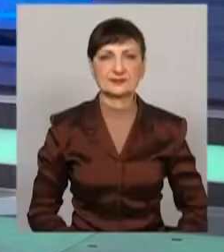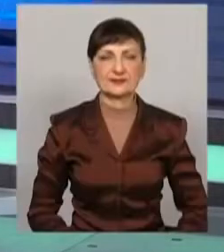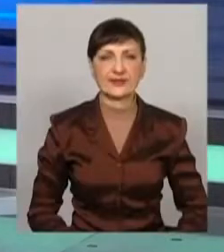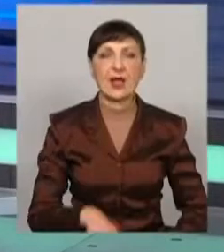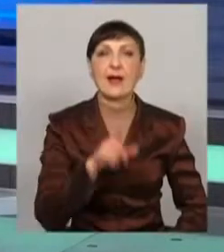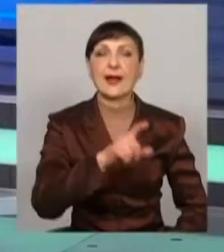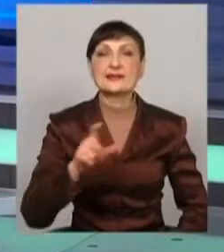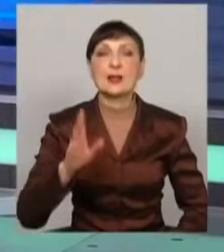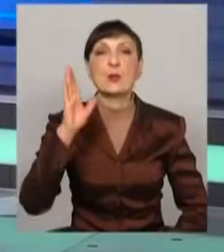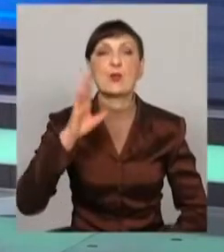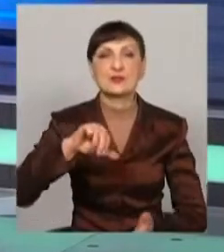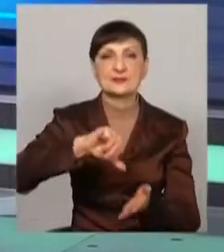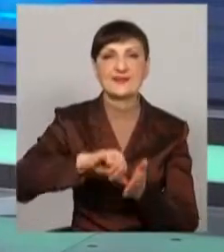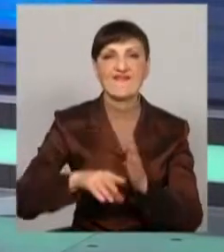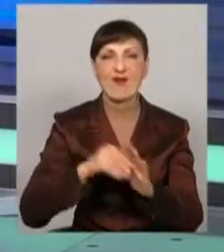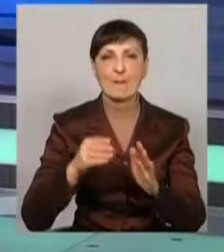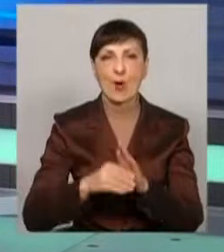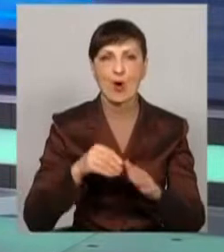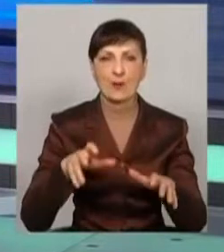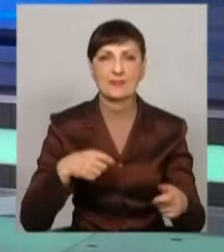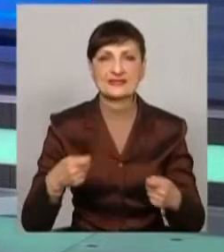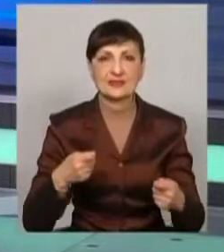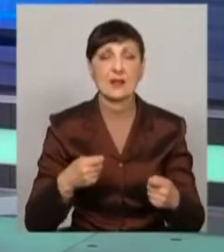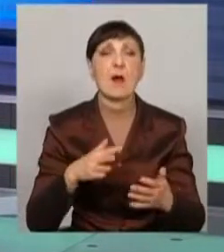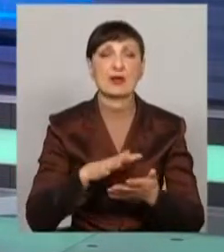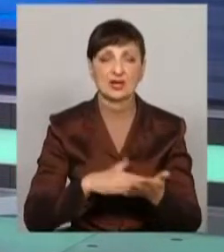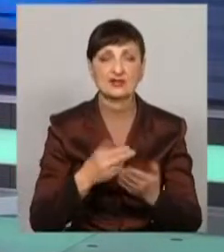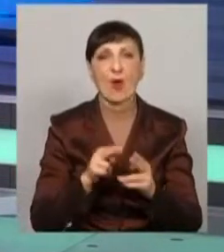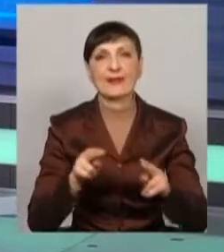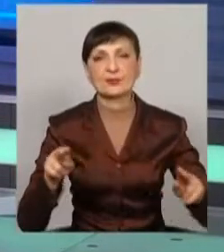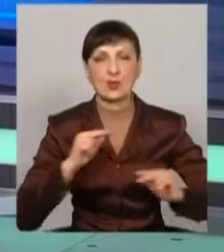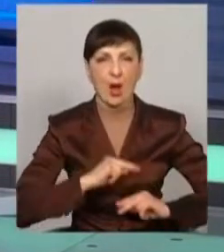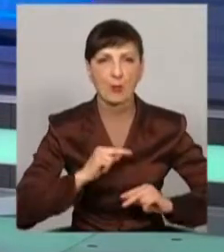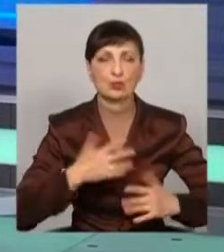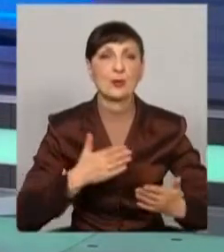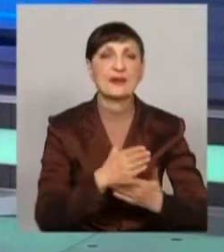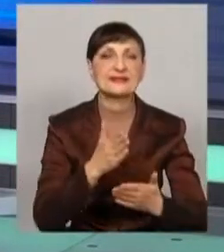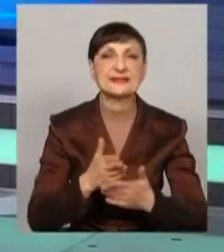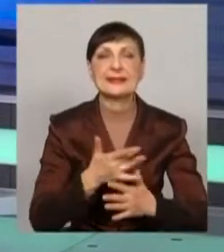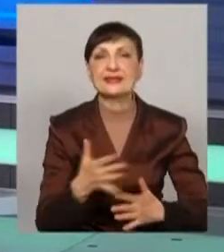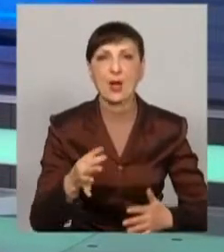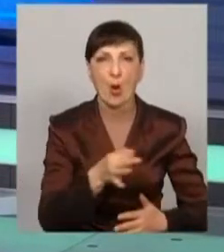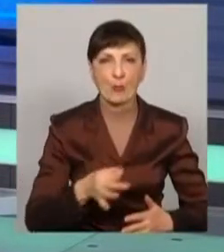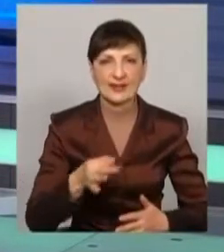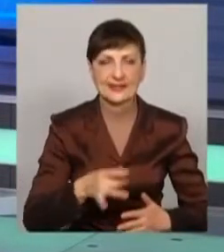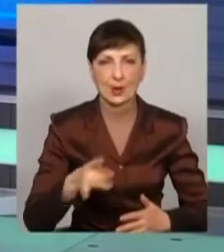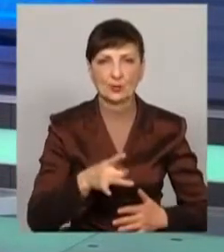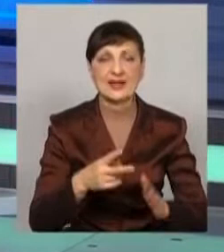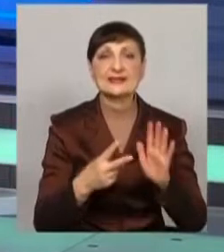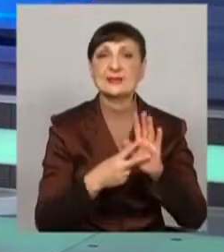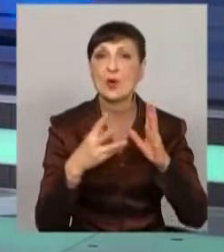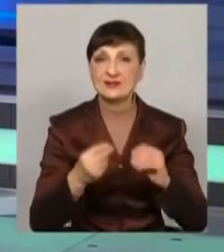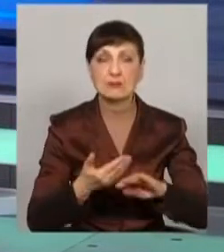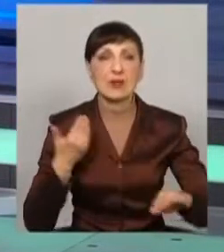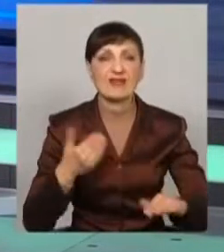Кандидаты на президентский пост продолжают свою агитационную работу. Они уже посетили несколько областей региона. Седьмой день